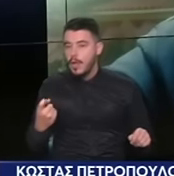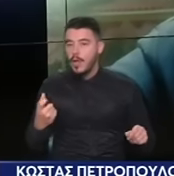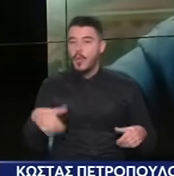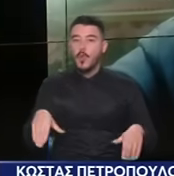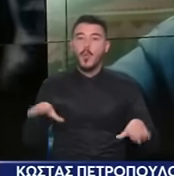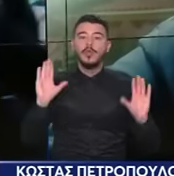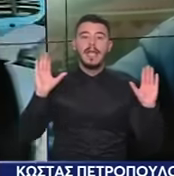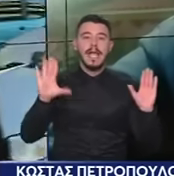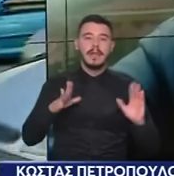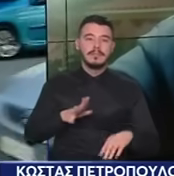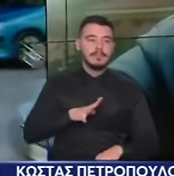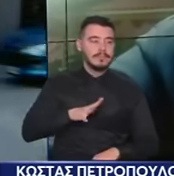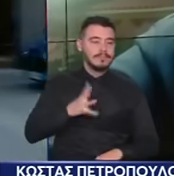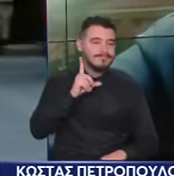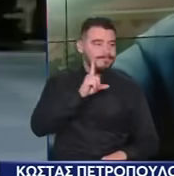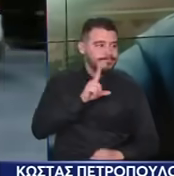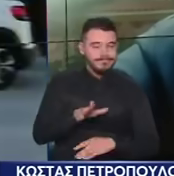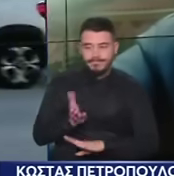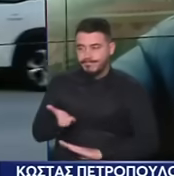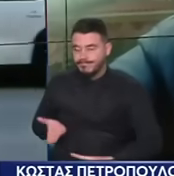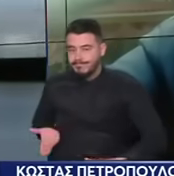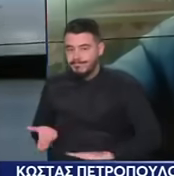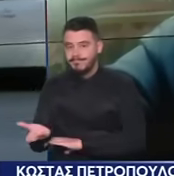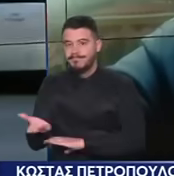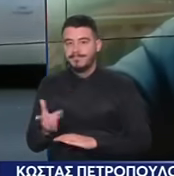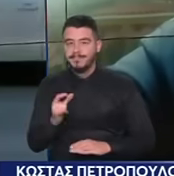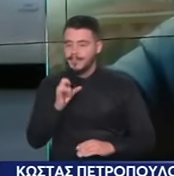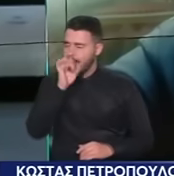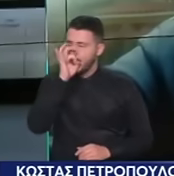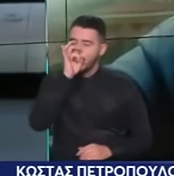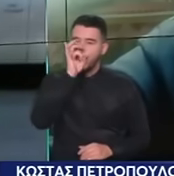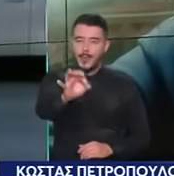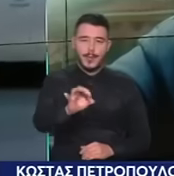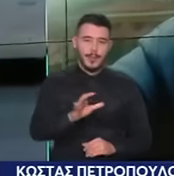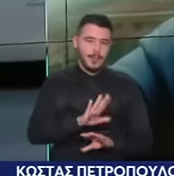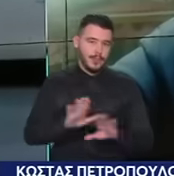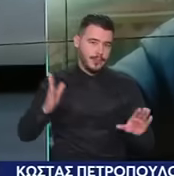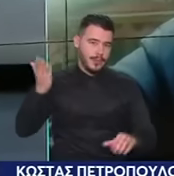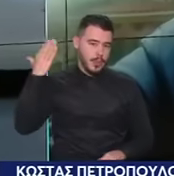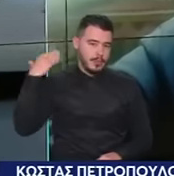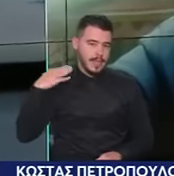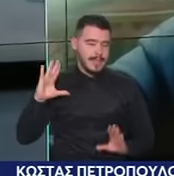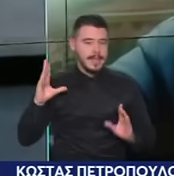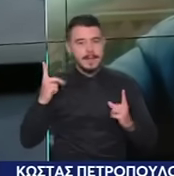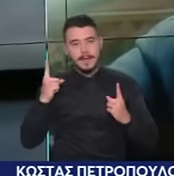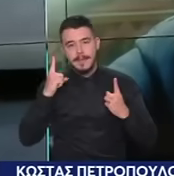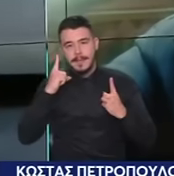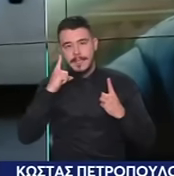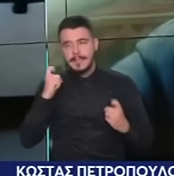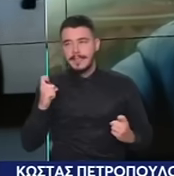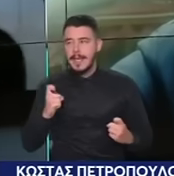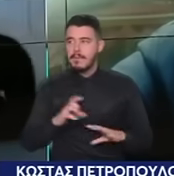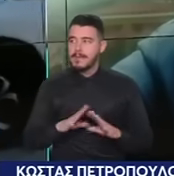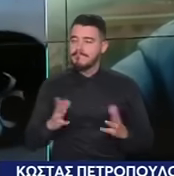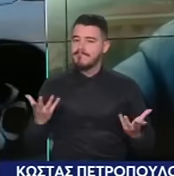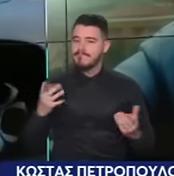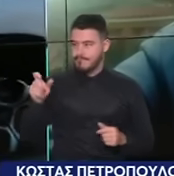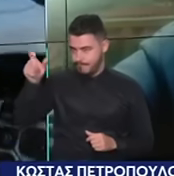να στηρίξει κάτι και να το προχωρήσει. Από εκεί και πέρα γνωρίζαμε ότι ίσως και να ήταν και ένα παθολογικό πρόβλημά του